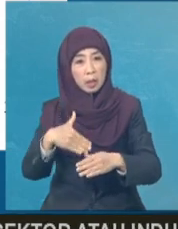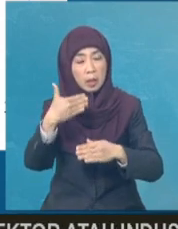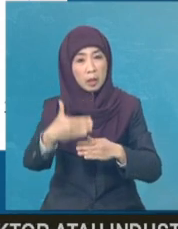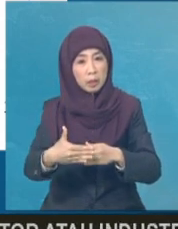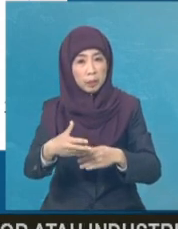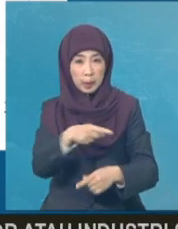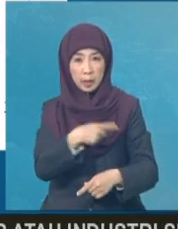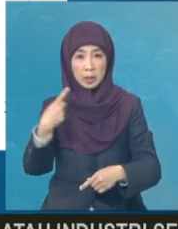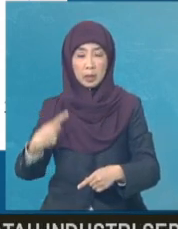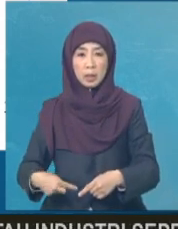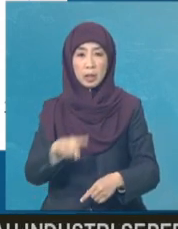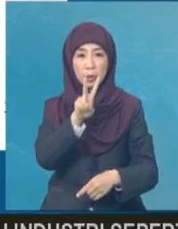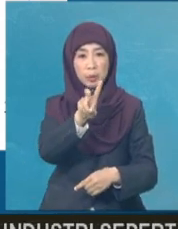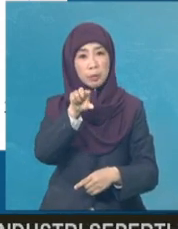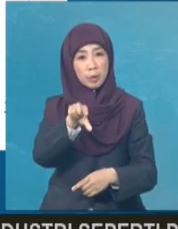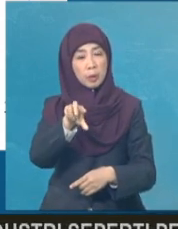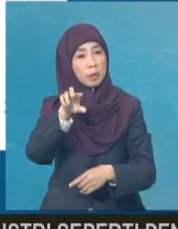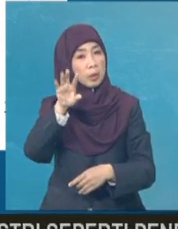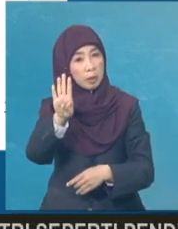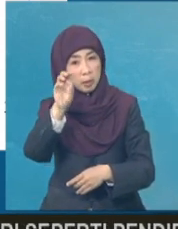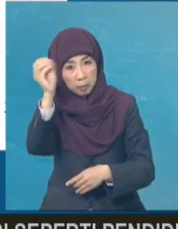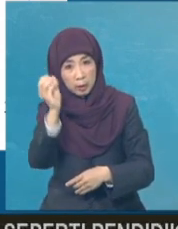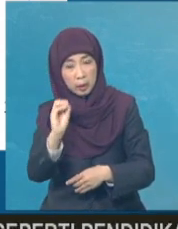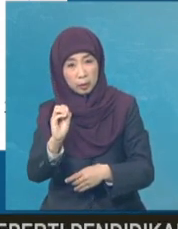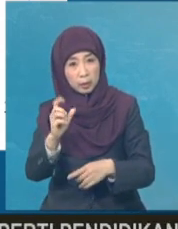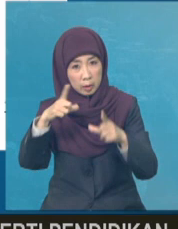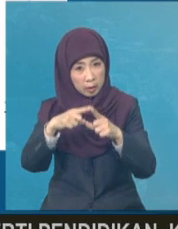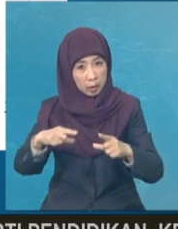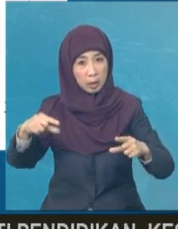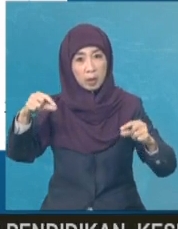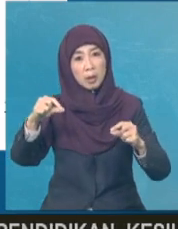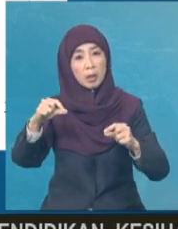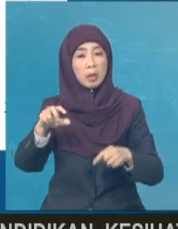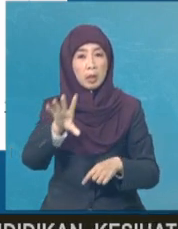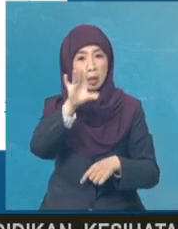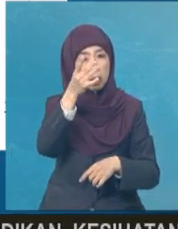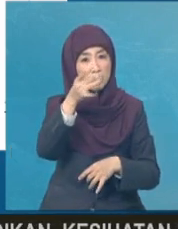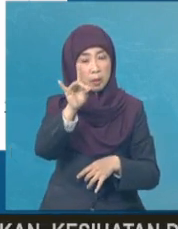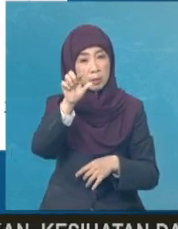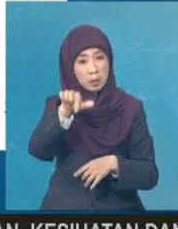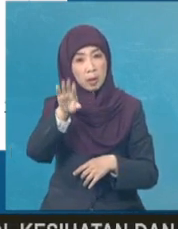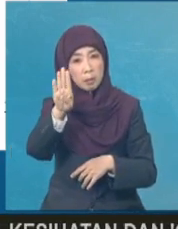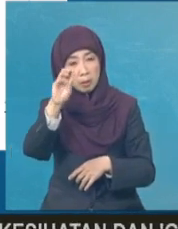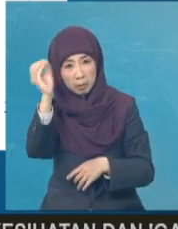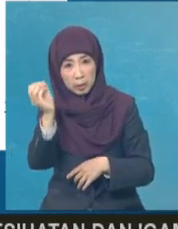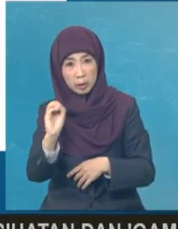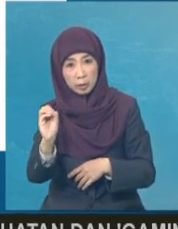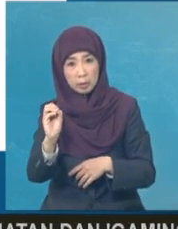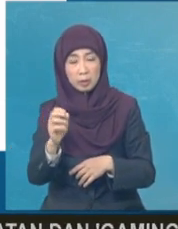oleh Republik Rakyat Cina 2020 and 400 dan jepun 18 perpuluhan 400